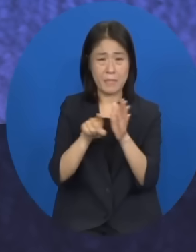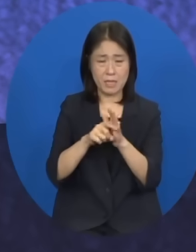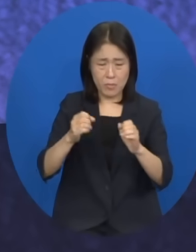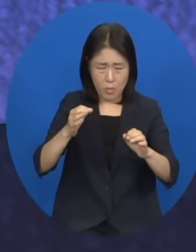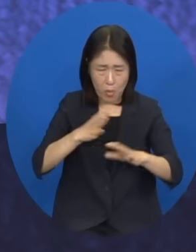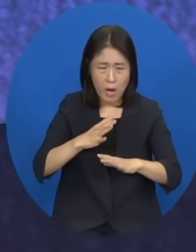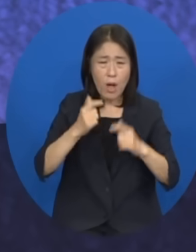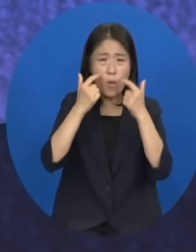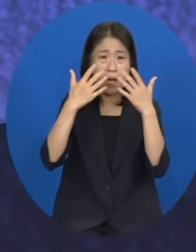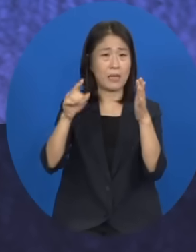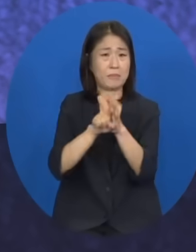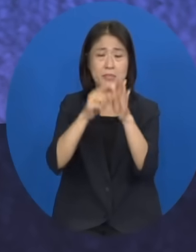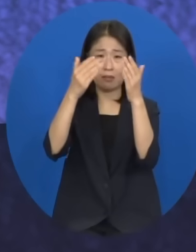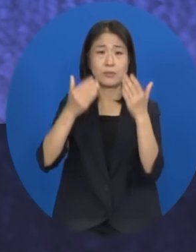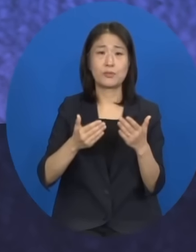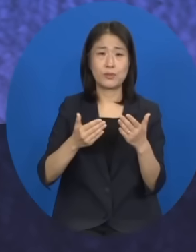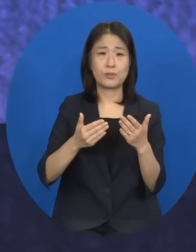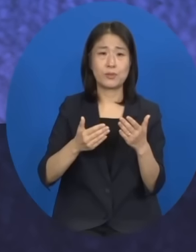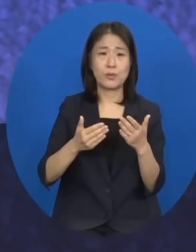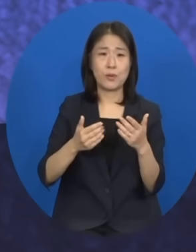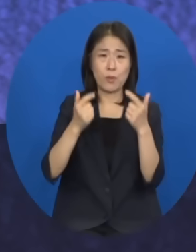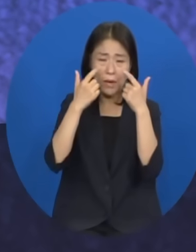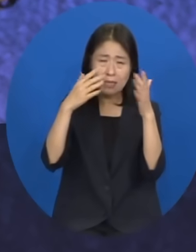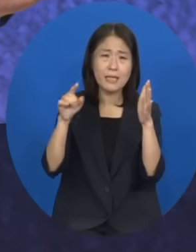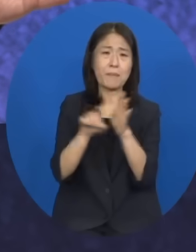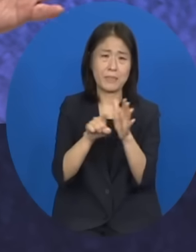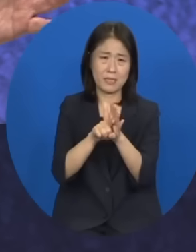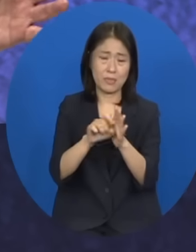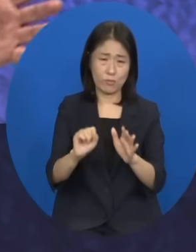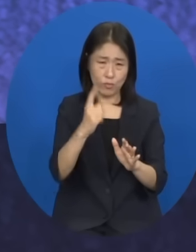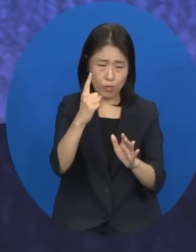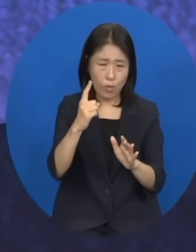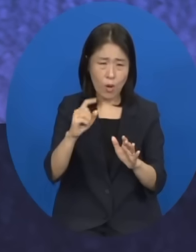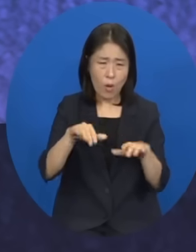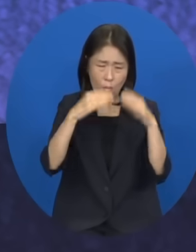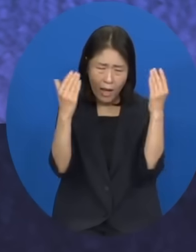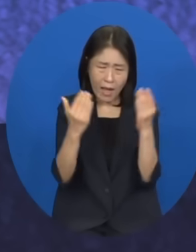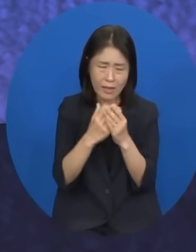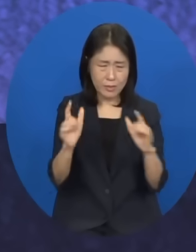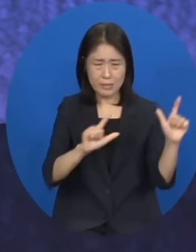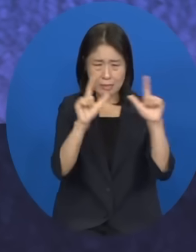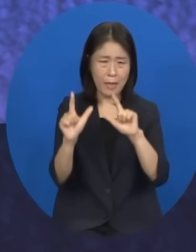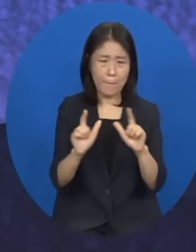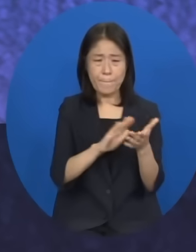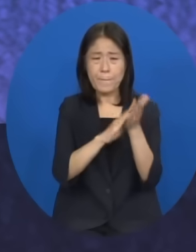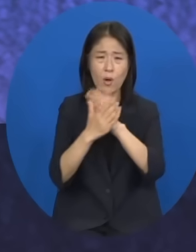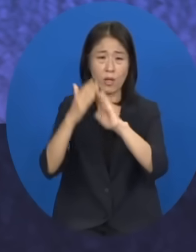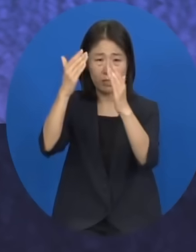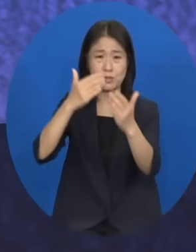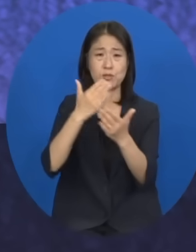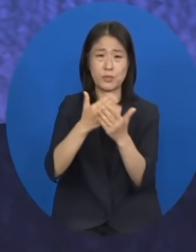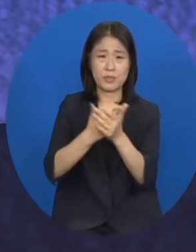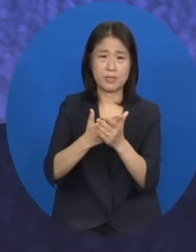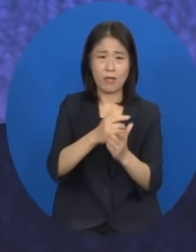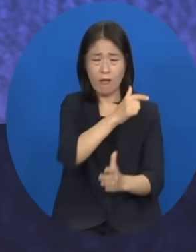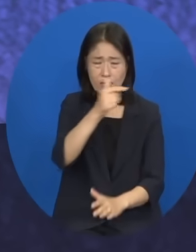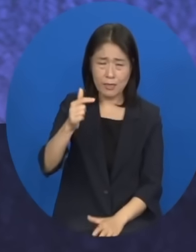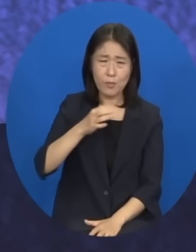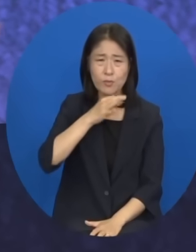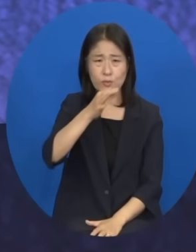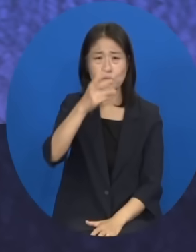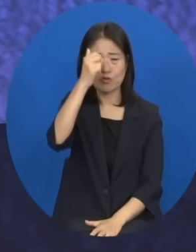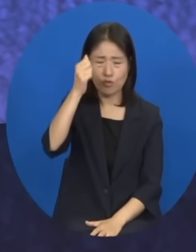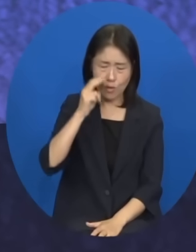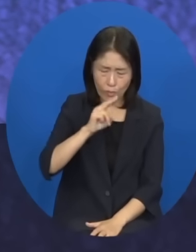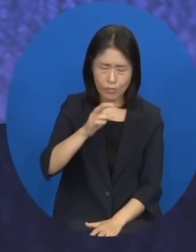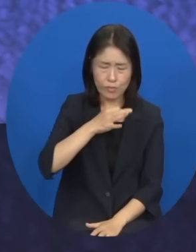부어주시고 하나님 그 확신이 우리 삶 전체를 바꾸는 역사가 일어나게 해 주시옵소서. 우리 큰 목소리로 다시 한번 주여